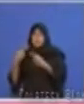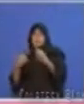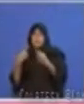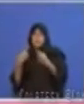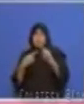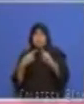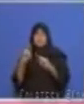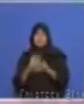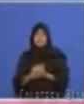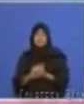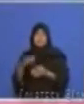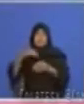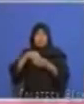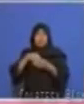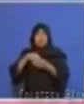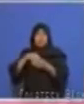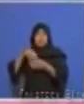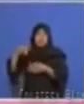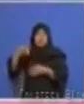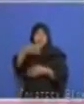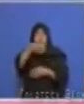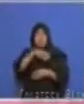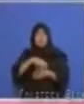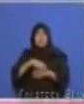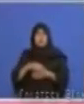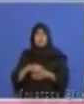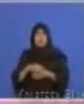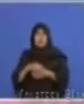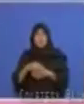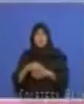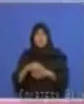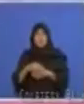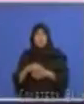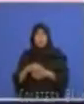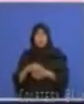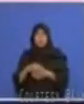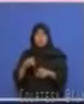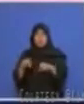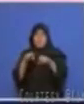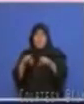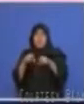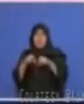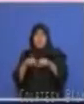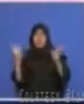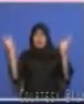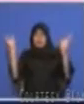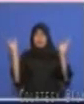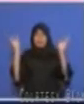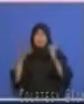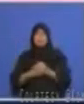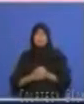ke pelosok di dalam dua daerah yang saya kunjungi Jeneponto dan Pangkep saya muelihat petani